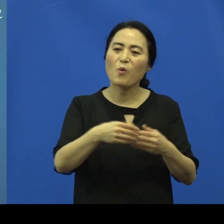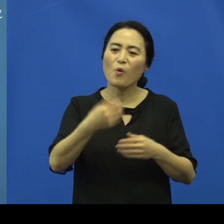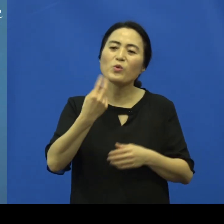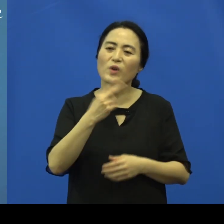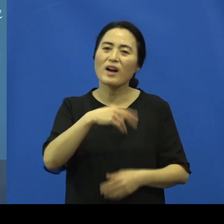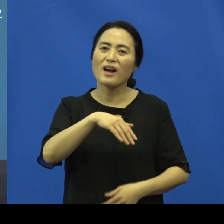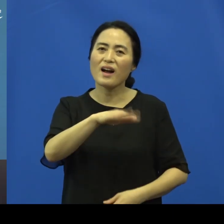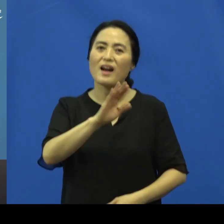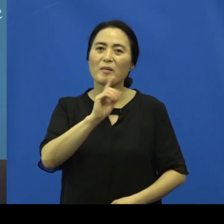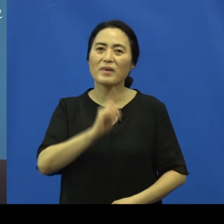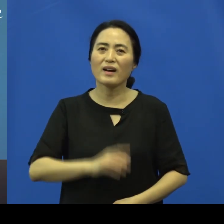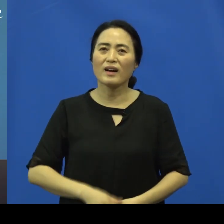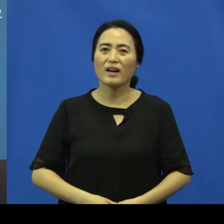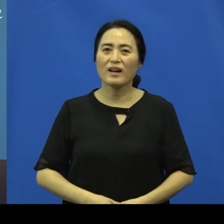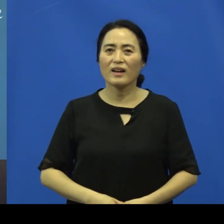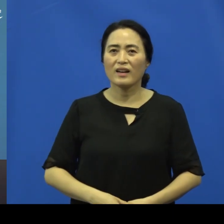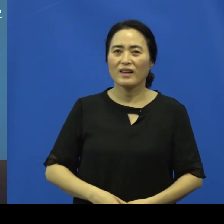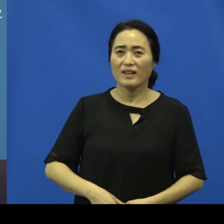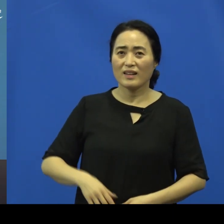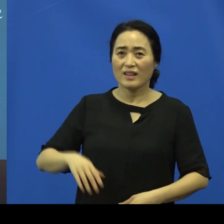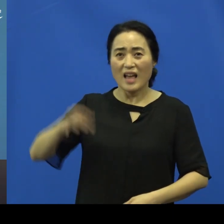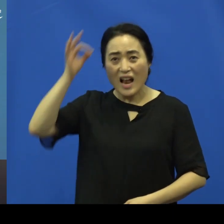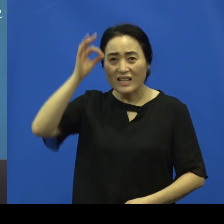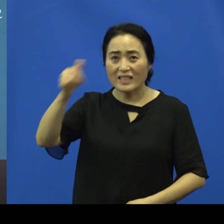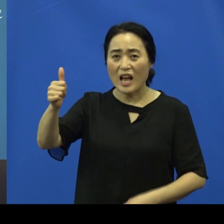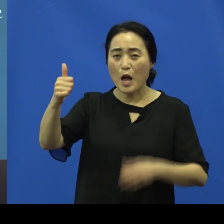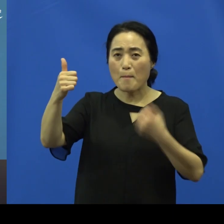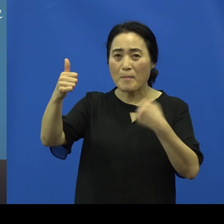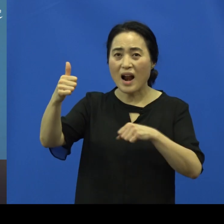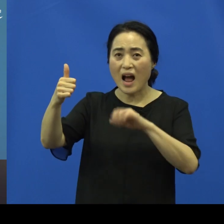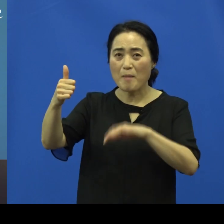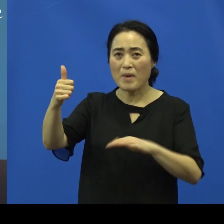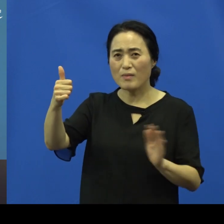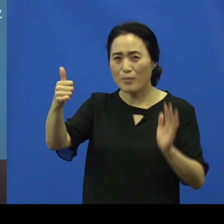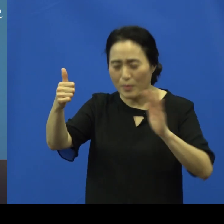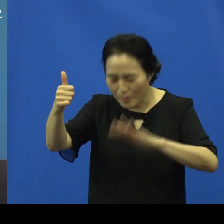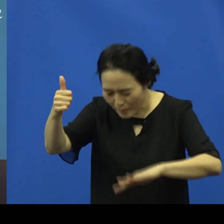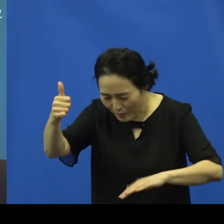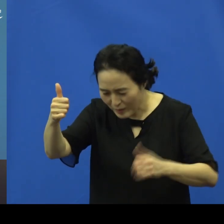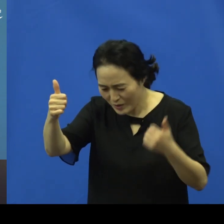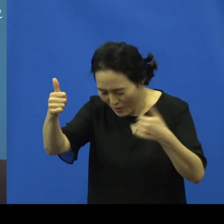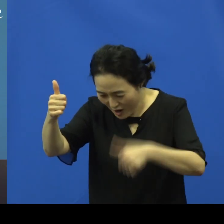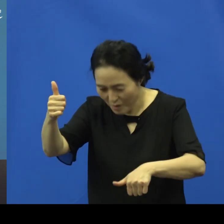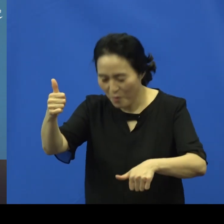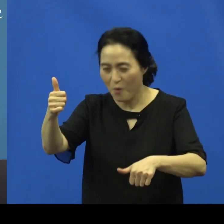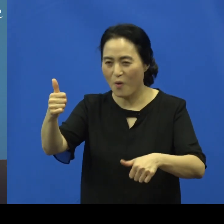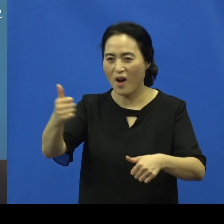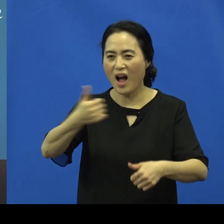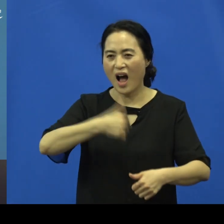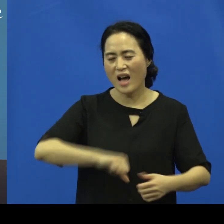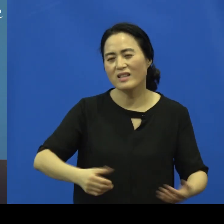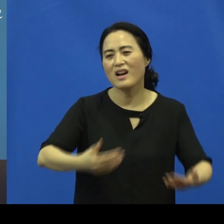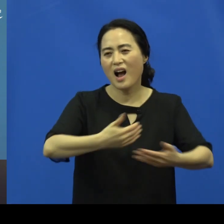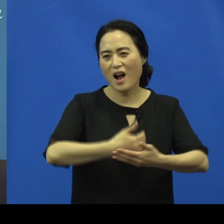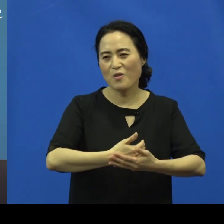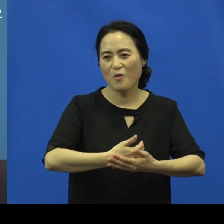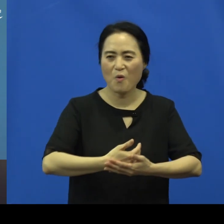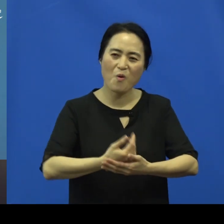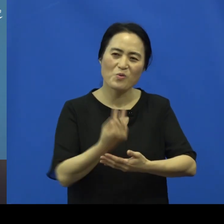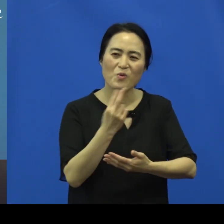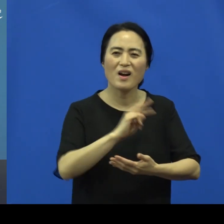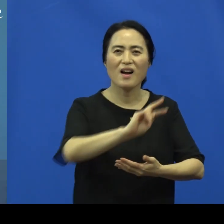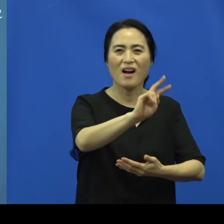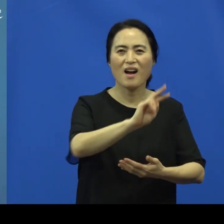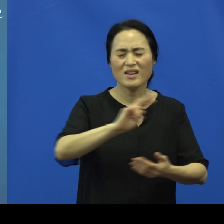37절에 여인이 들어가서 엘리사의 발 앞에서 땅에 엎드려 절하고 아들을 안고 나가니라. 기적이 일어났습니다. 아이가 살아났어.